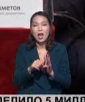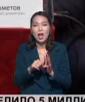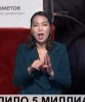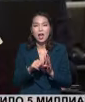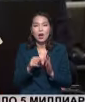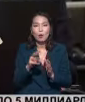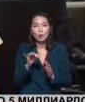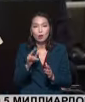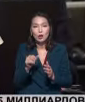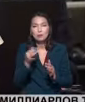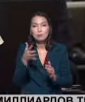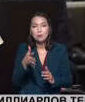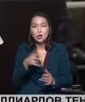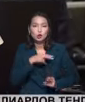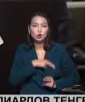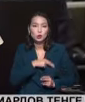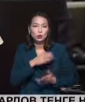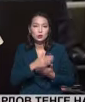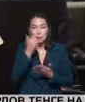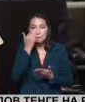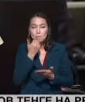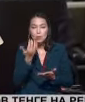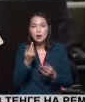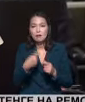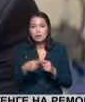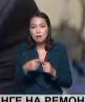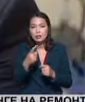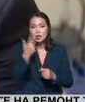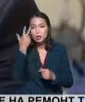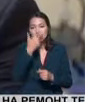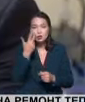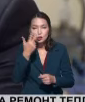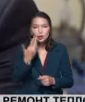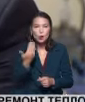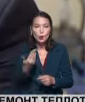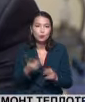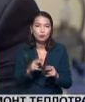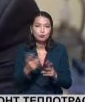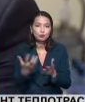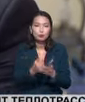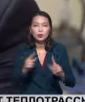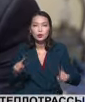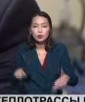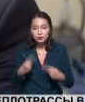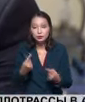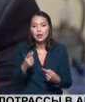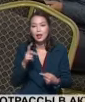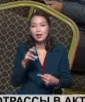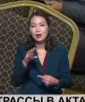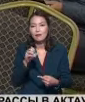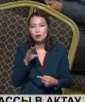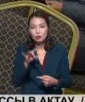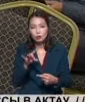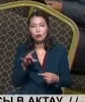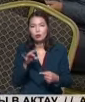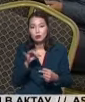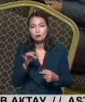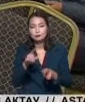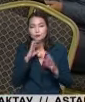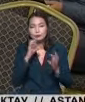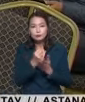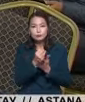5000 сотрудников. Благодаря средствам инвестора за 3 года агрохолдингу удалось восстановить инфраструктуру элеваторов, что позволило не только сохранить